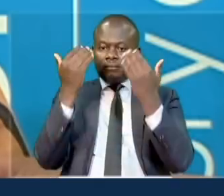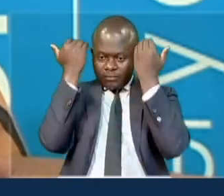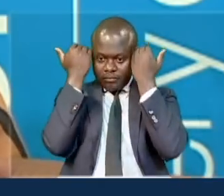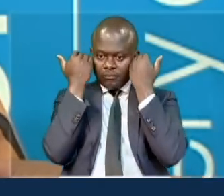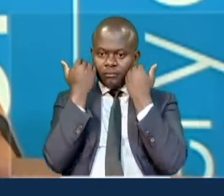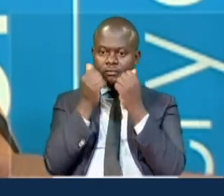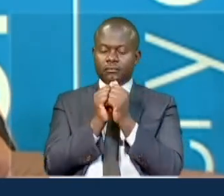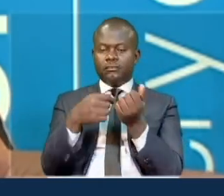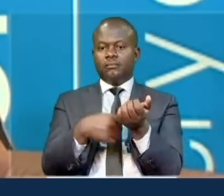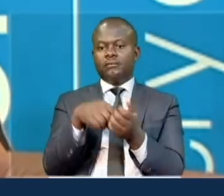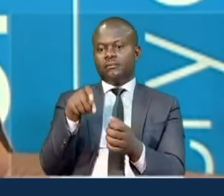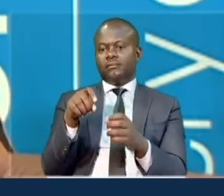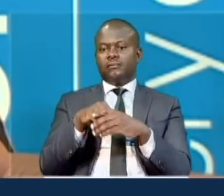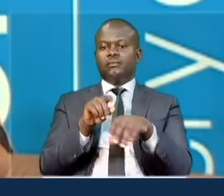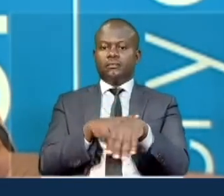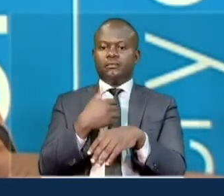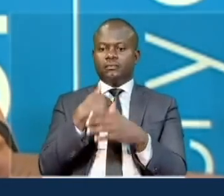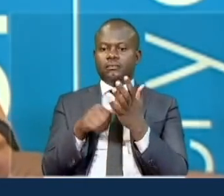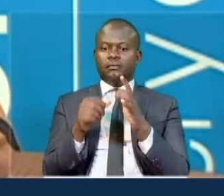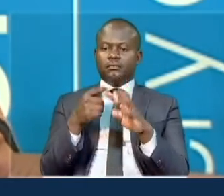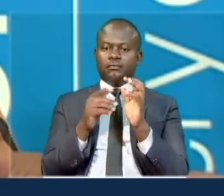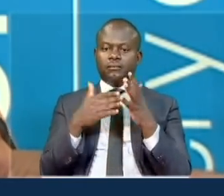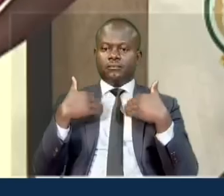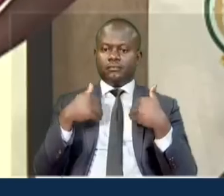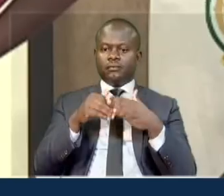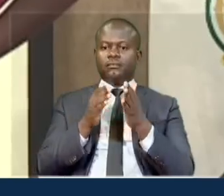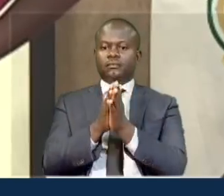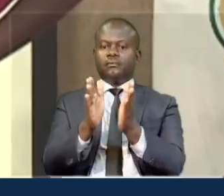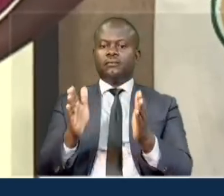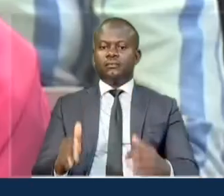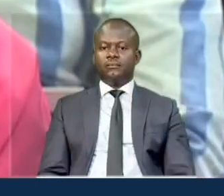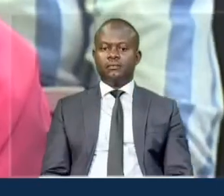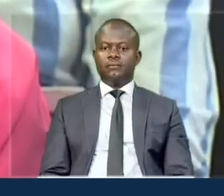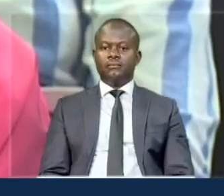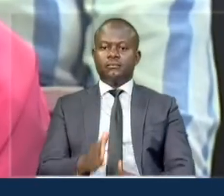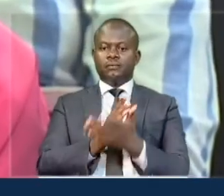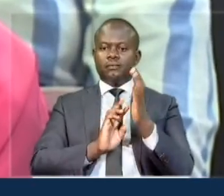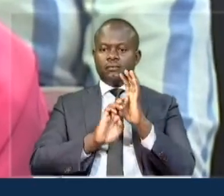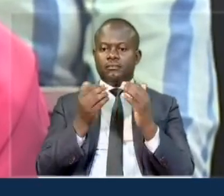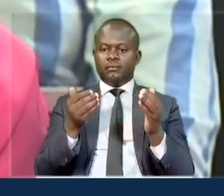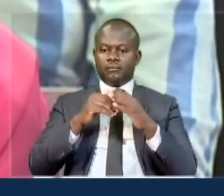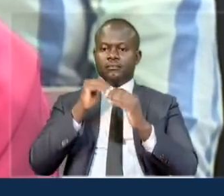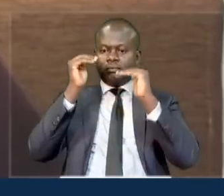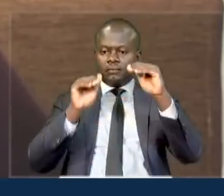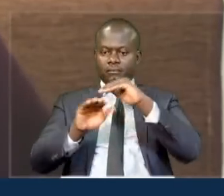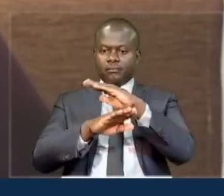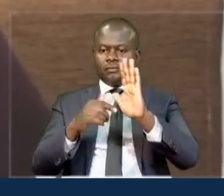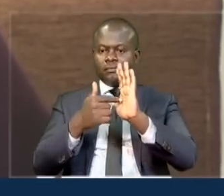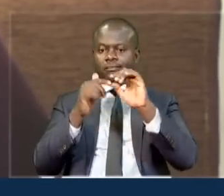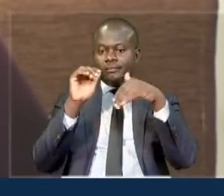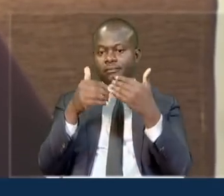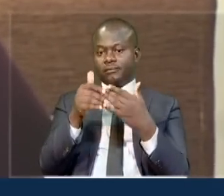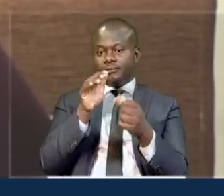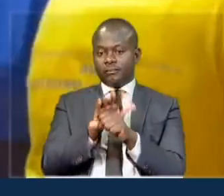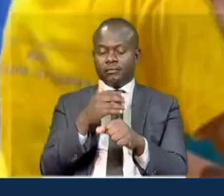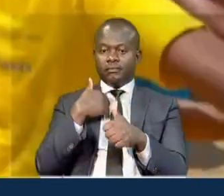ubutabera n'ubuvuzi bukeneye igihe ahuye n'ikibazo ndetse n'ubuzima muri rusange. Bamwe mu bahagarariye abana mu nzego z'ibanze bagaragaza ko abenshi mu